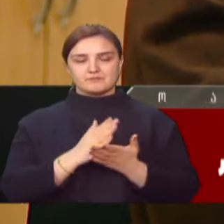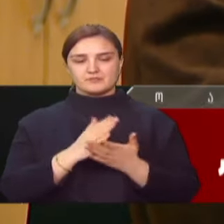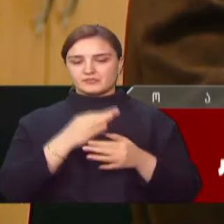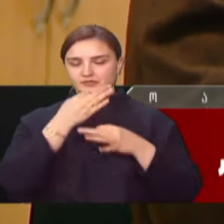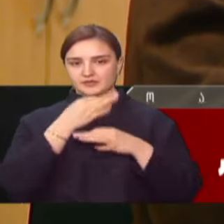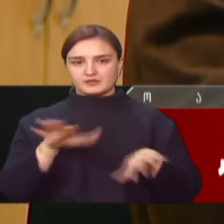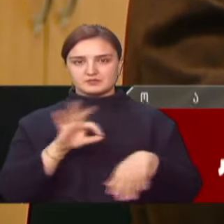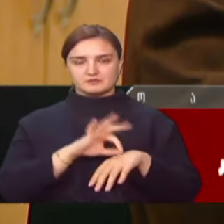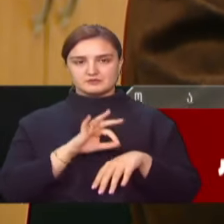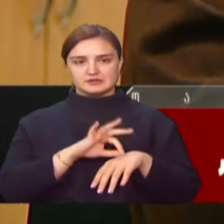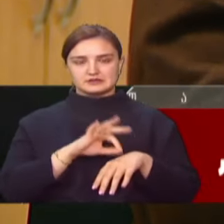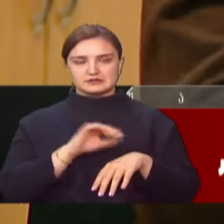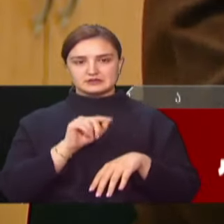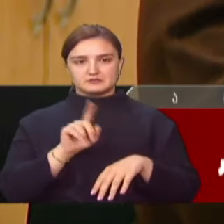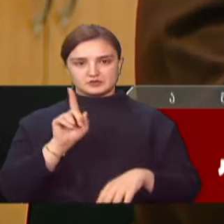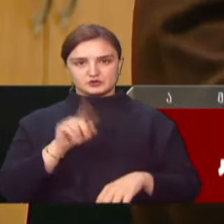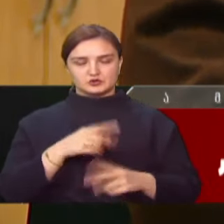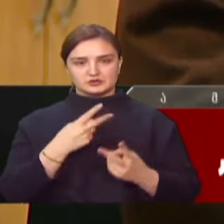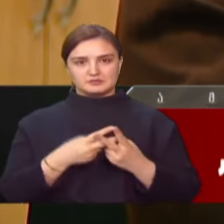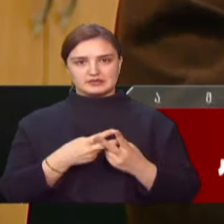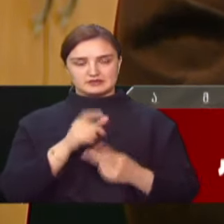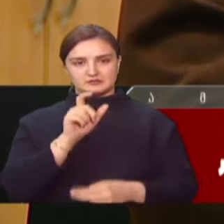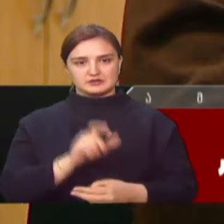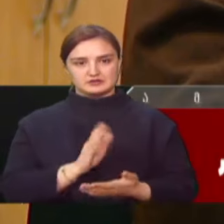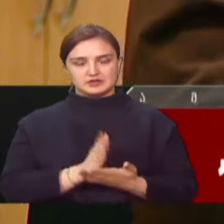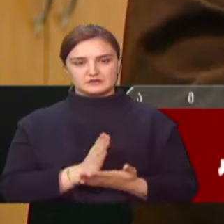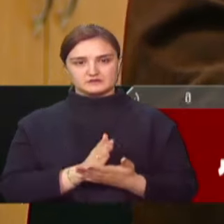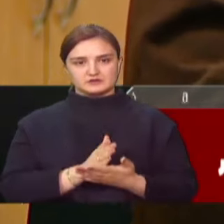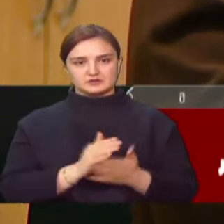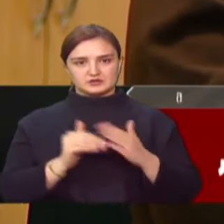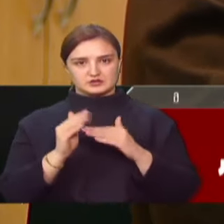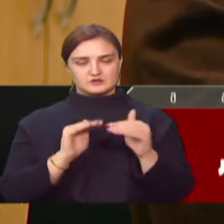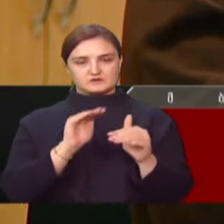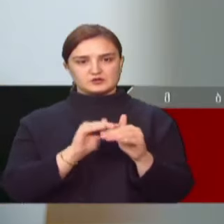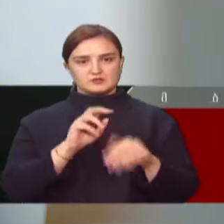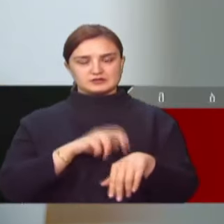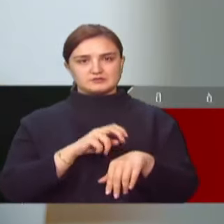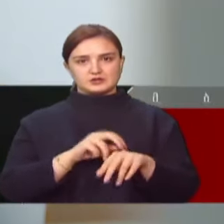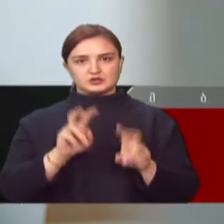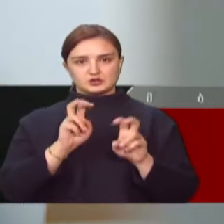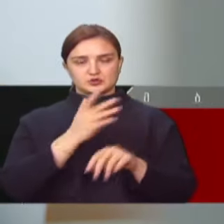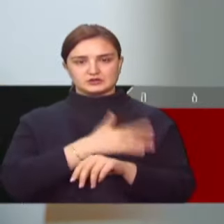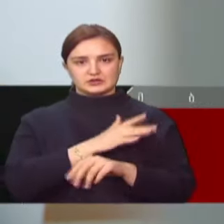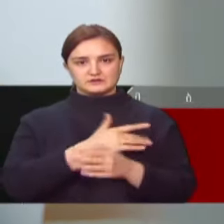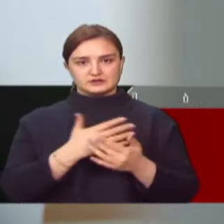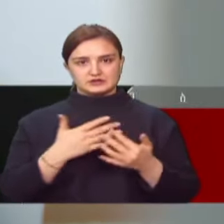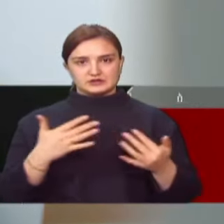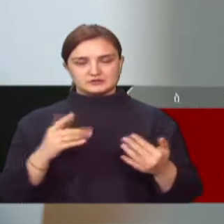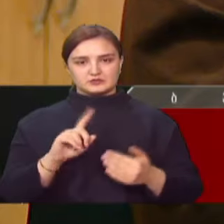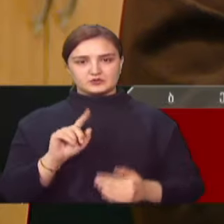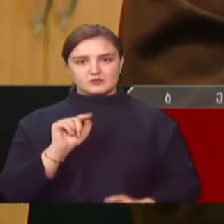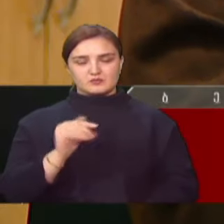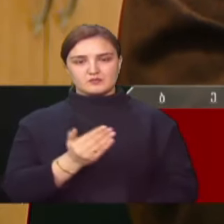ნებისმიერ პაციენტს, მათ შორის პატიმარს, აქვს სრული წვდომა სამედიცინო სერვისებზე და რომ